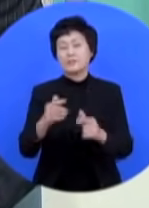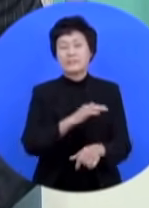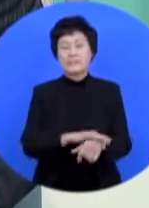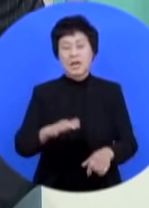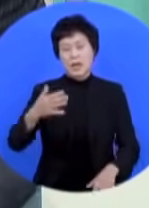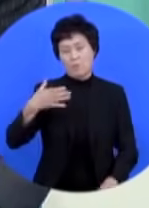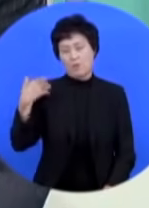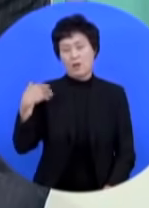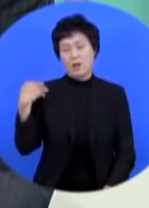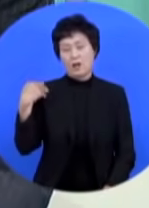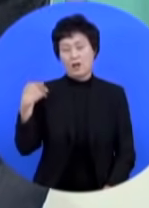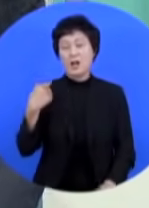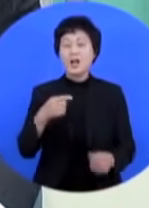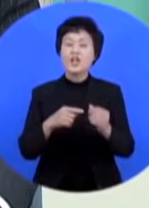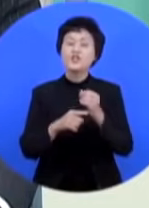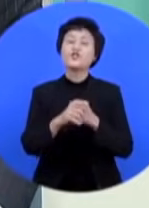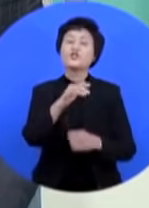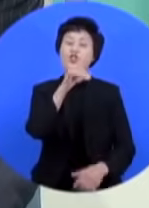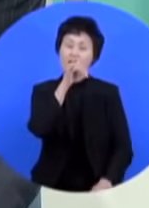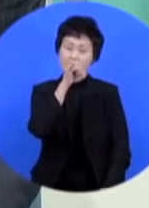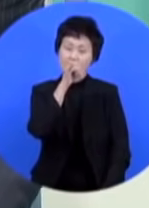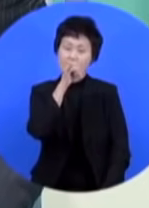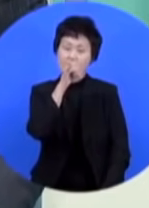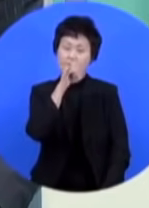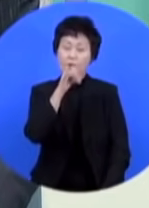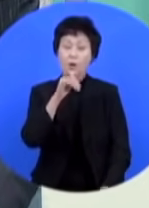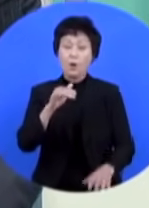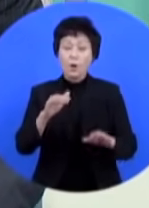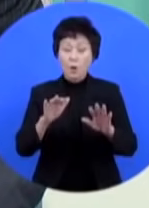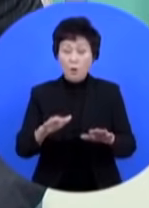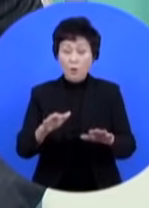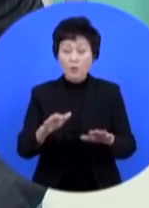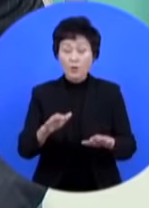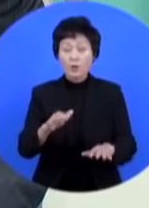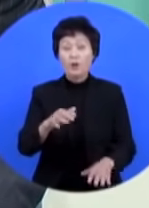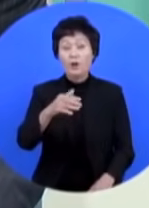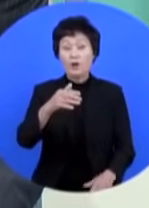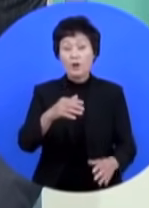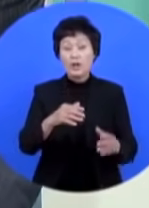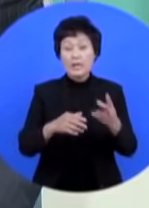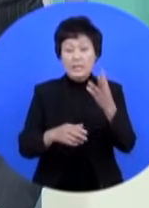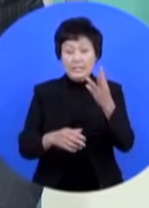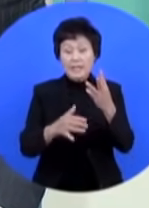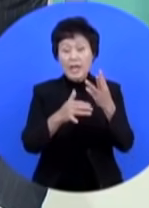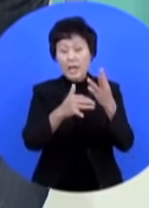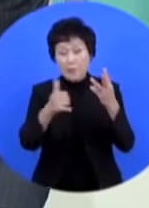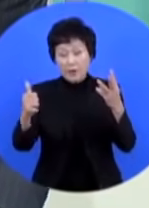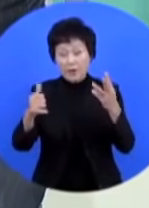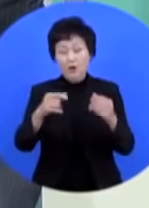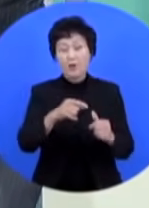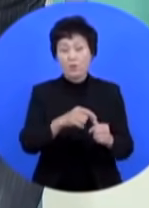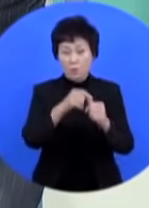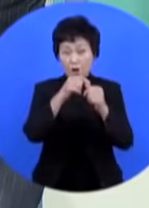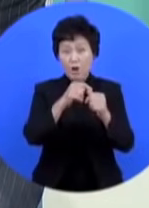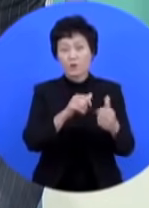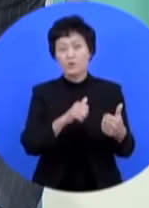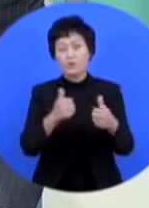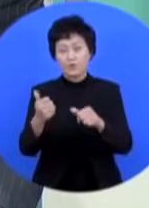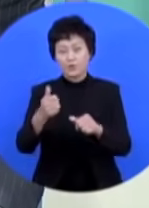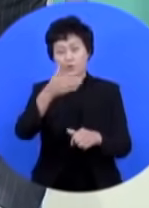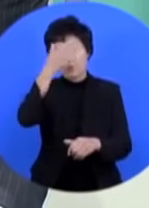오늘은 이 자리에 그 청년이 이제 의사자가 됐거든요. 말레이시아에서도 의사자, 그리고